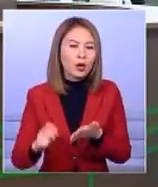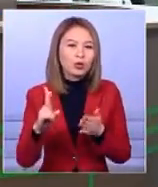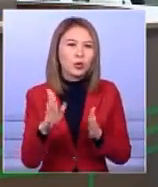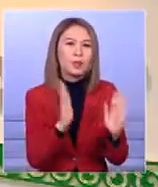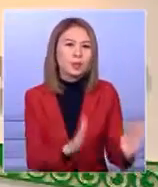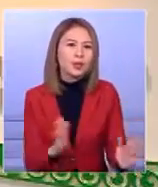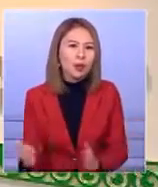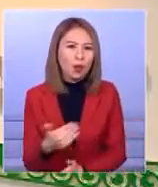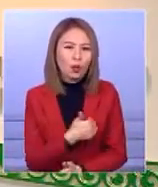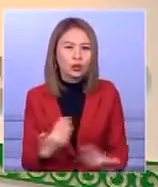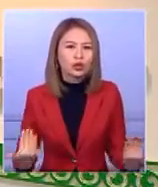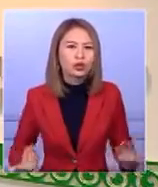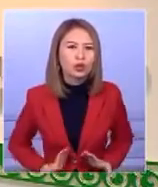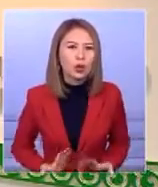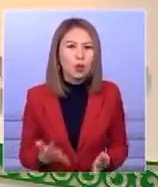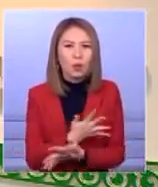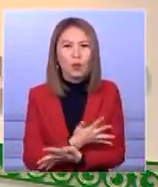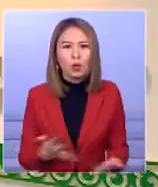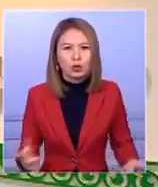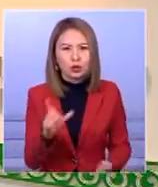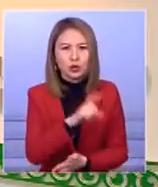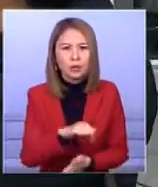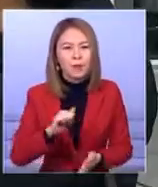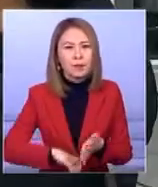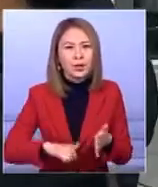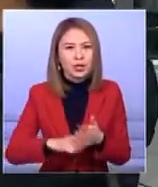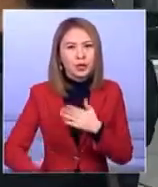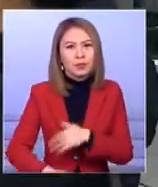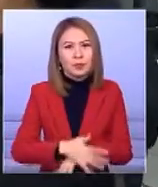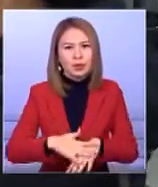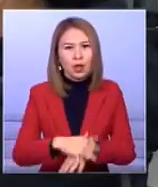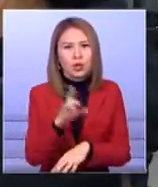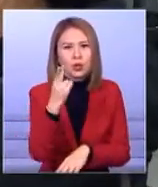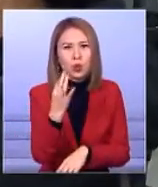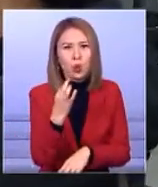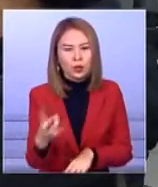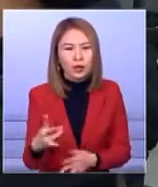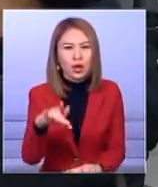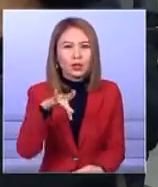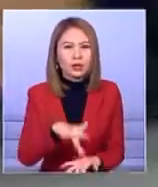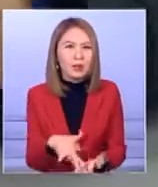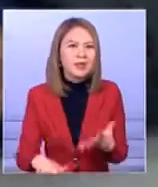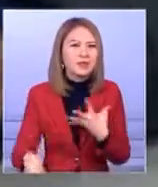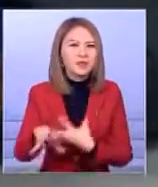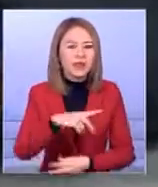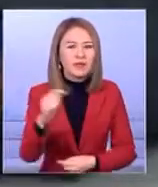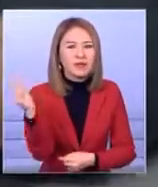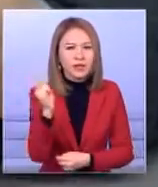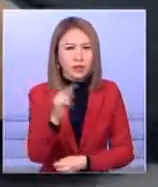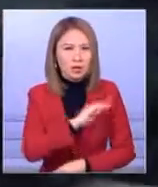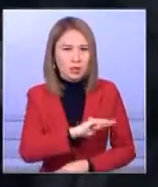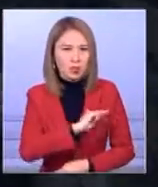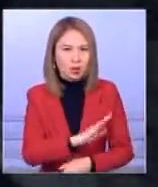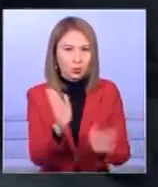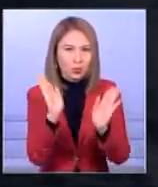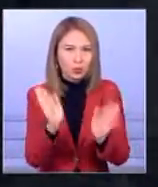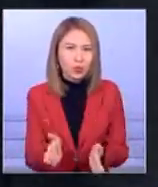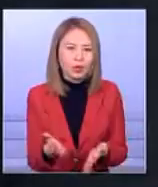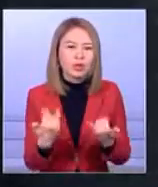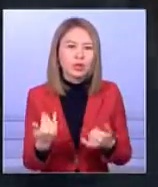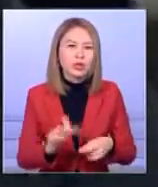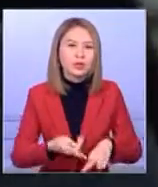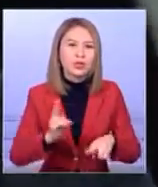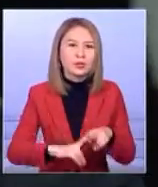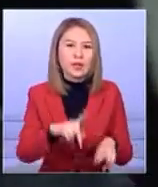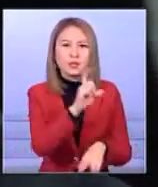реттегісі келетін тұрғындар қатары көбейген. Сол себепті халқа қызмет көрсету орталықтарының барлығы жексенбіде жұмысқа жұмылдырылып